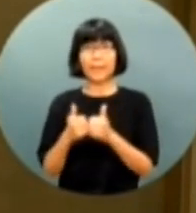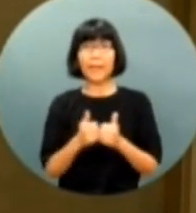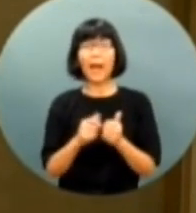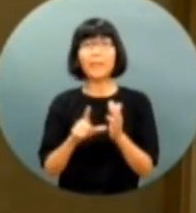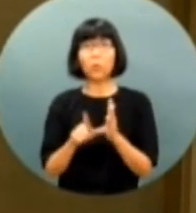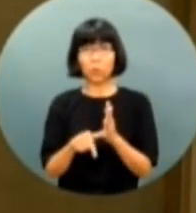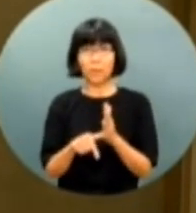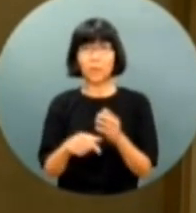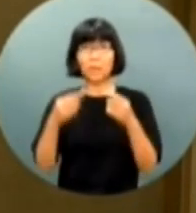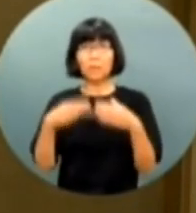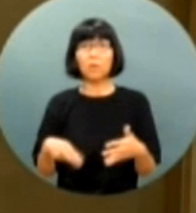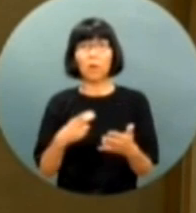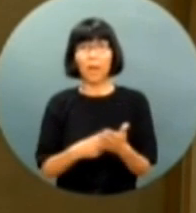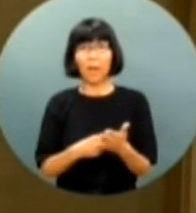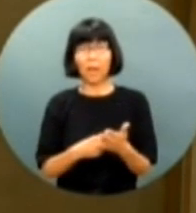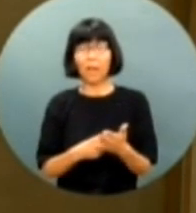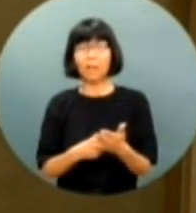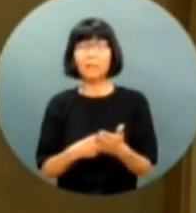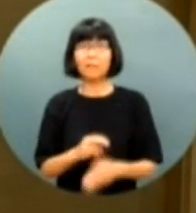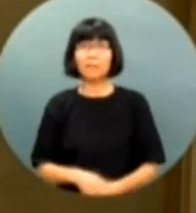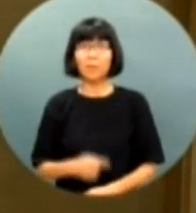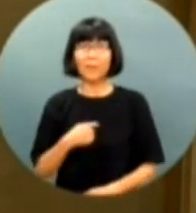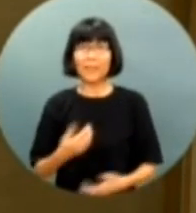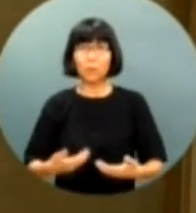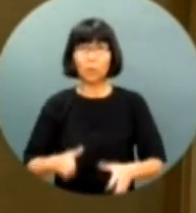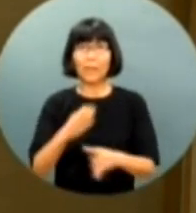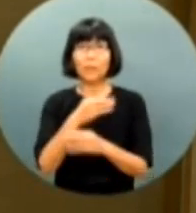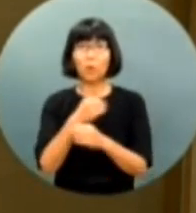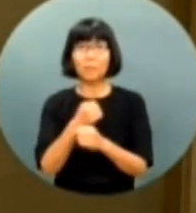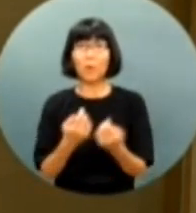12月26日、私の誕生日なんですけどもね、交付されたんですけどね、